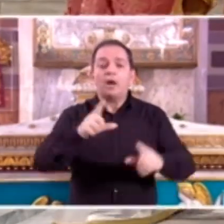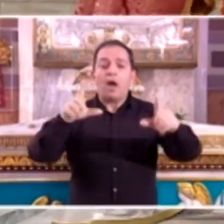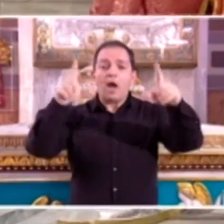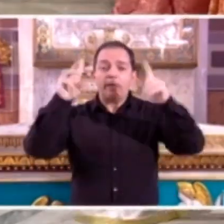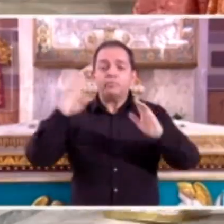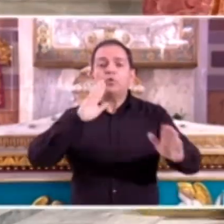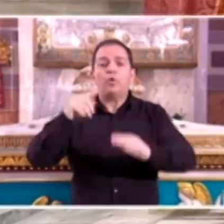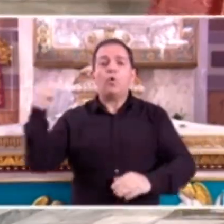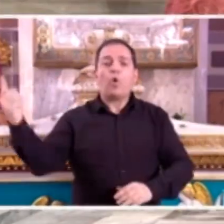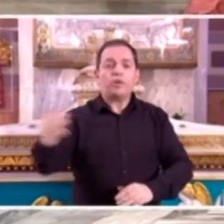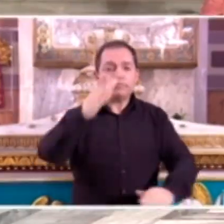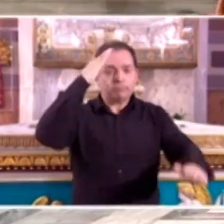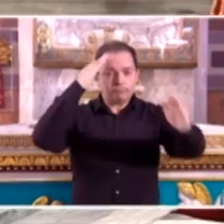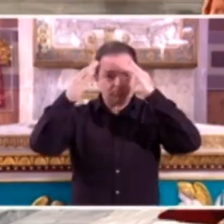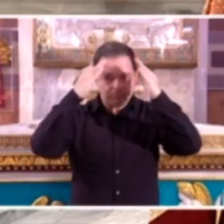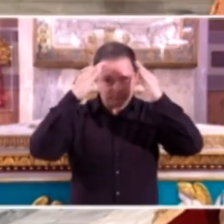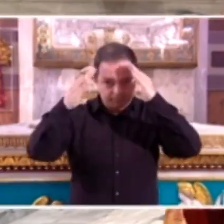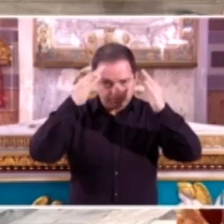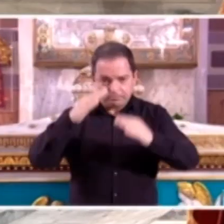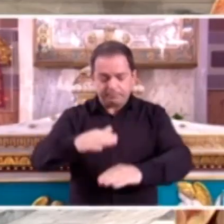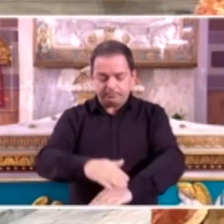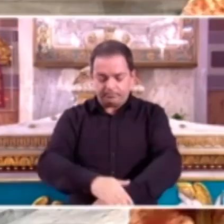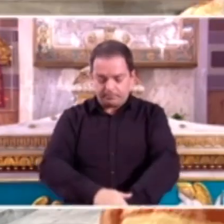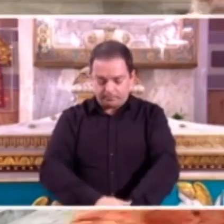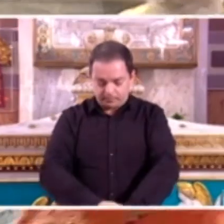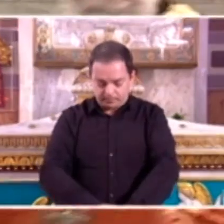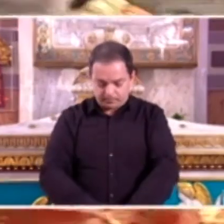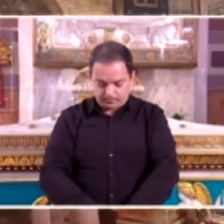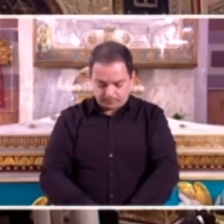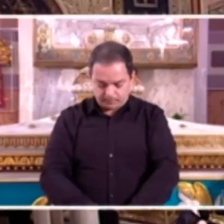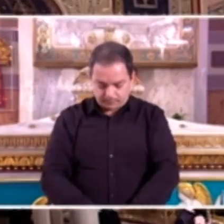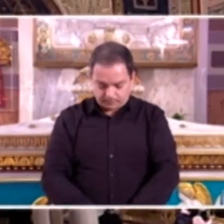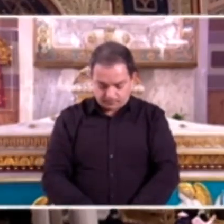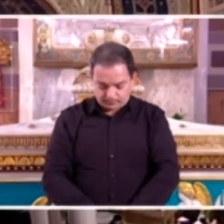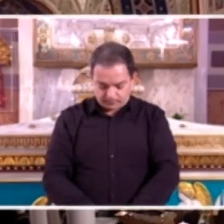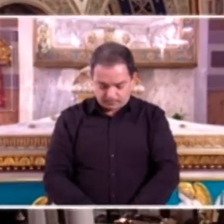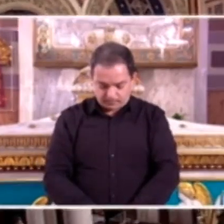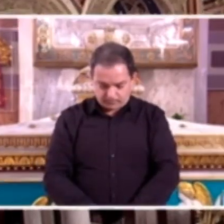ημάς. Καλημέρα, παιδιά. Βοηθία μας. Thank you.